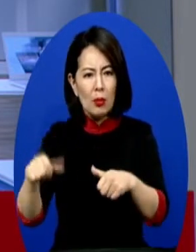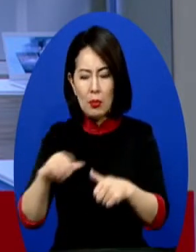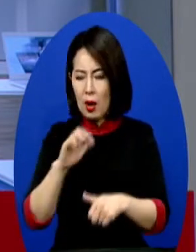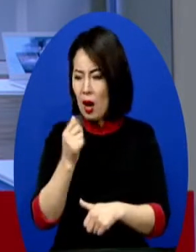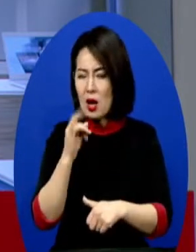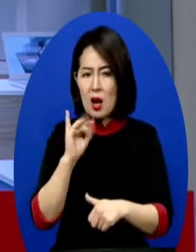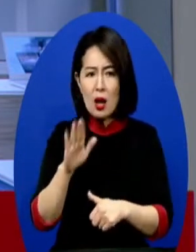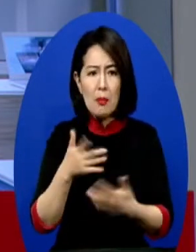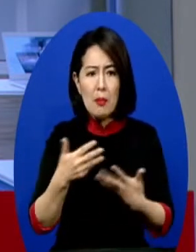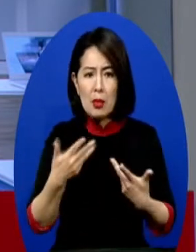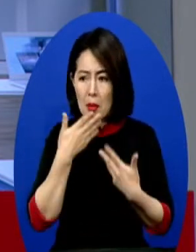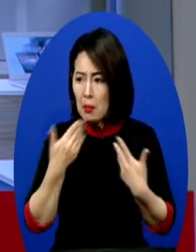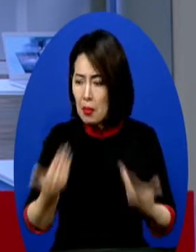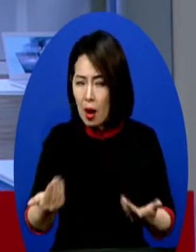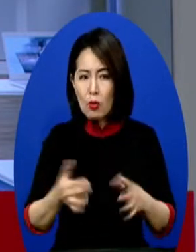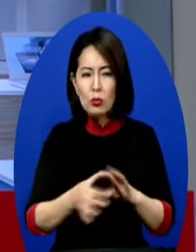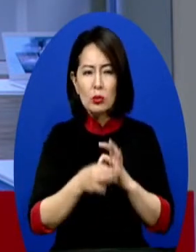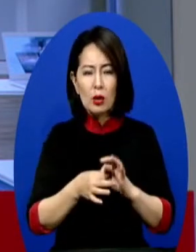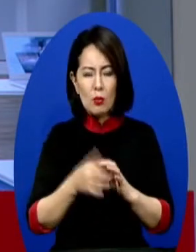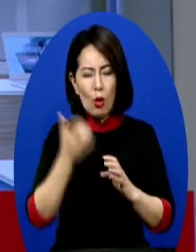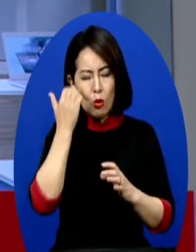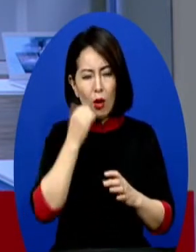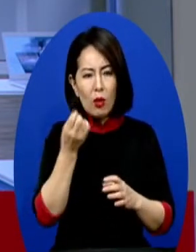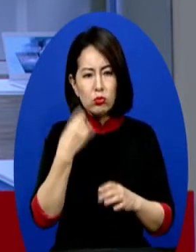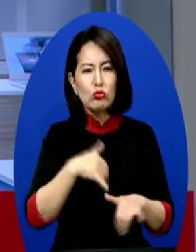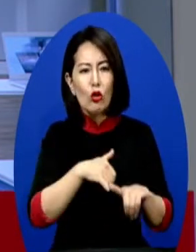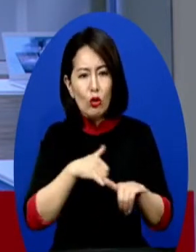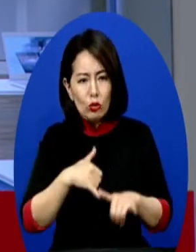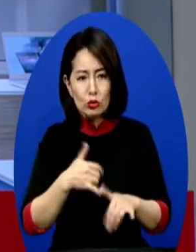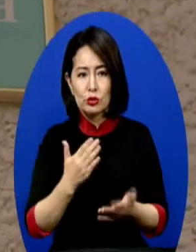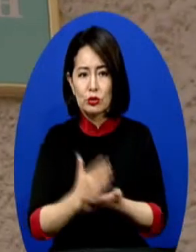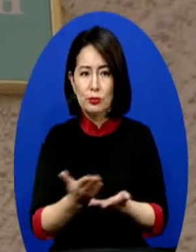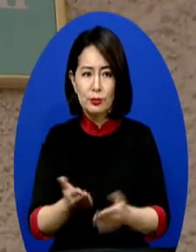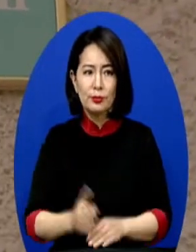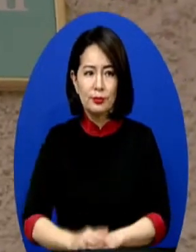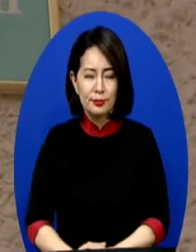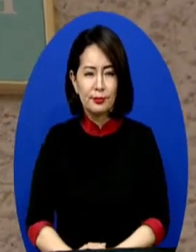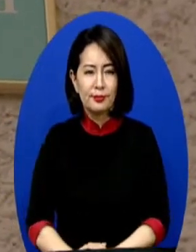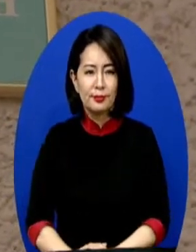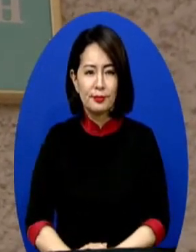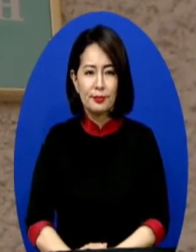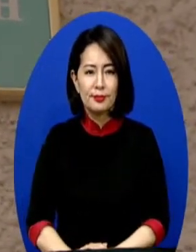устж үгүй болсон байна. Үүнээс болж олон ахмад хохирч байгаа юм а.